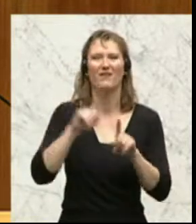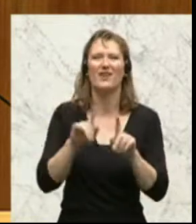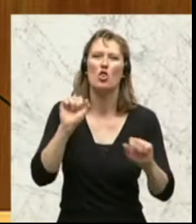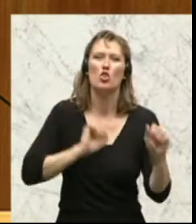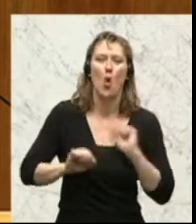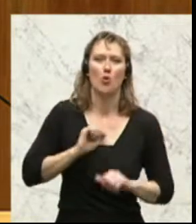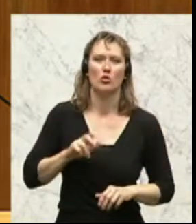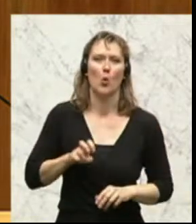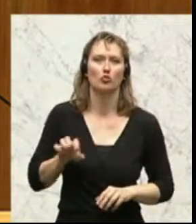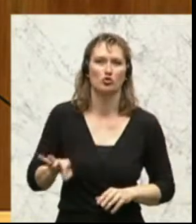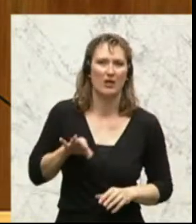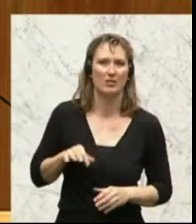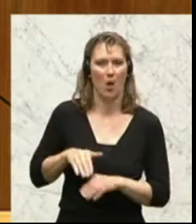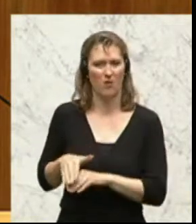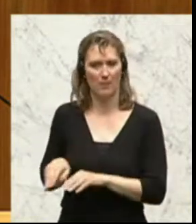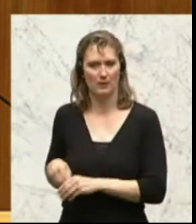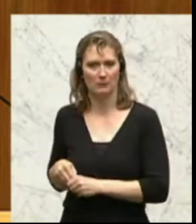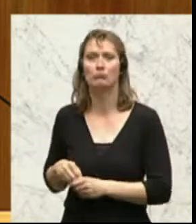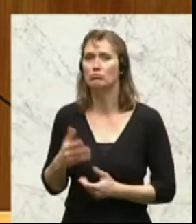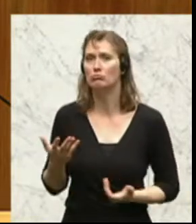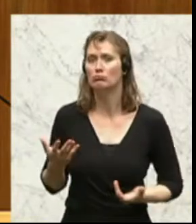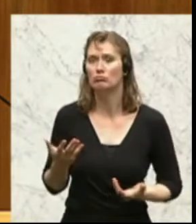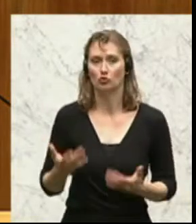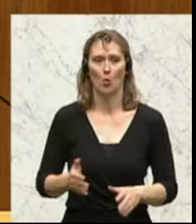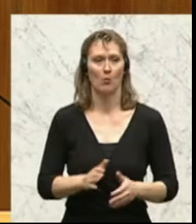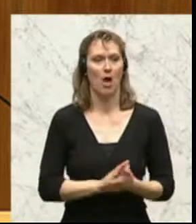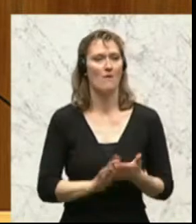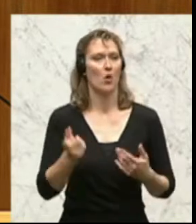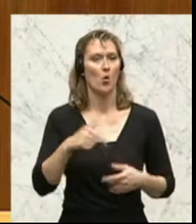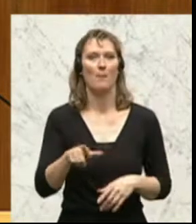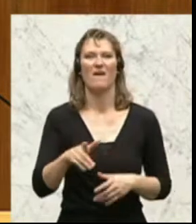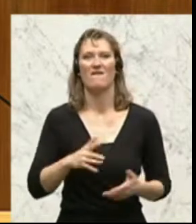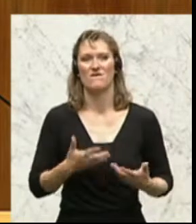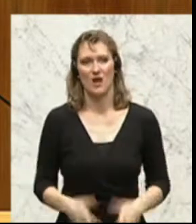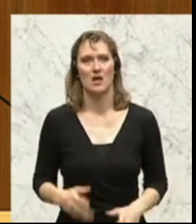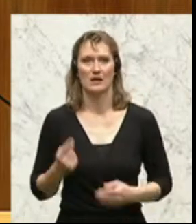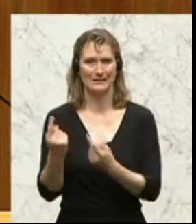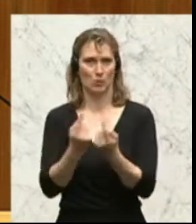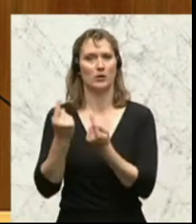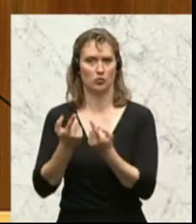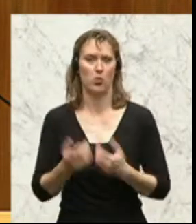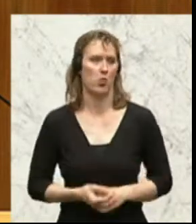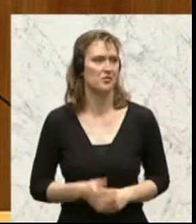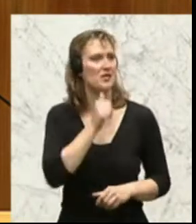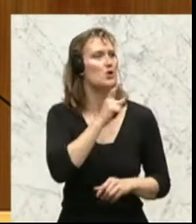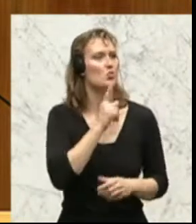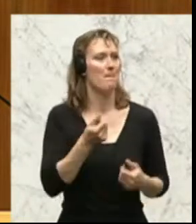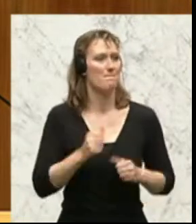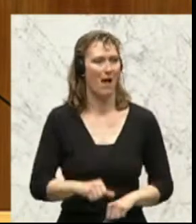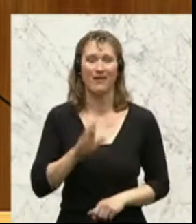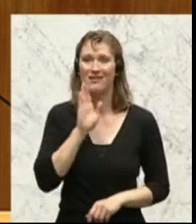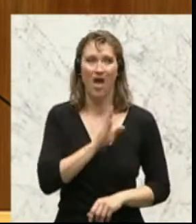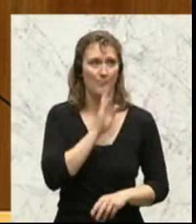legen. Diese werden einfach in die Verliererposition gedrängt. Nicht nur, dass das Bankgeheimnis de facto